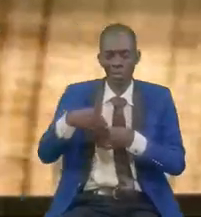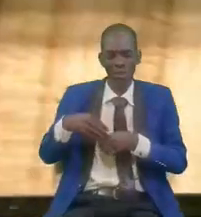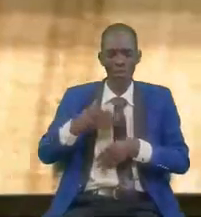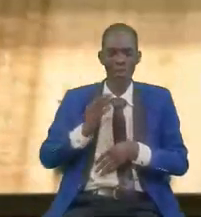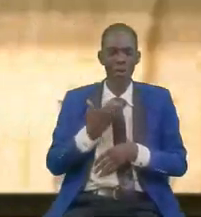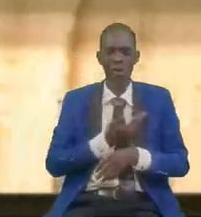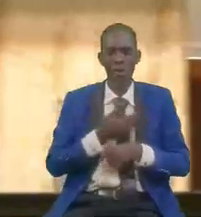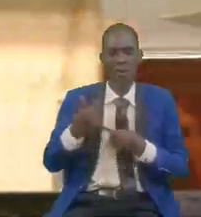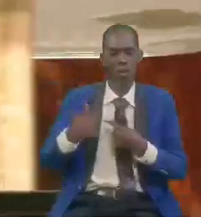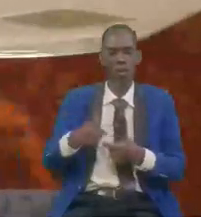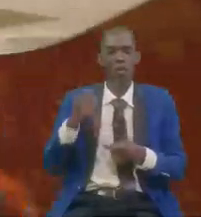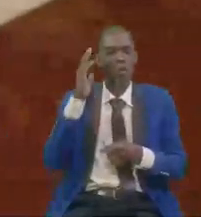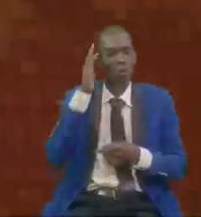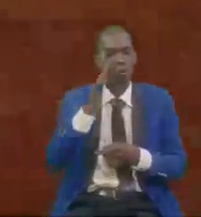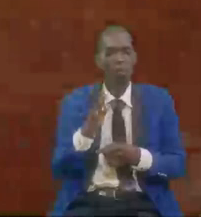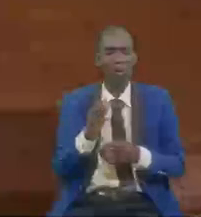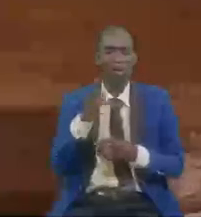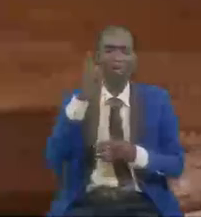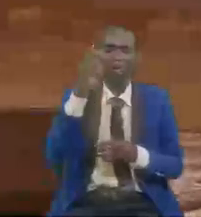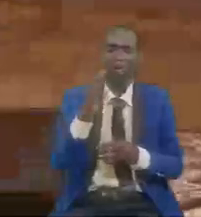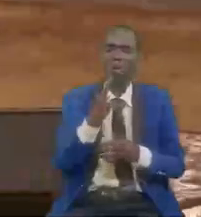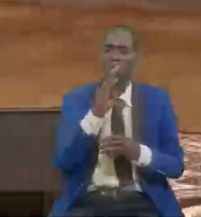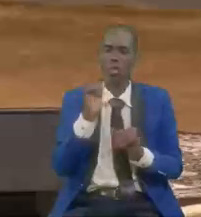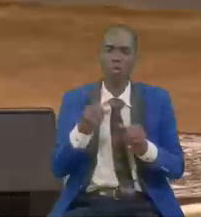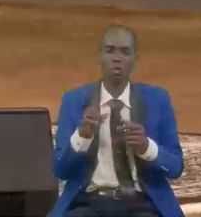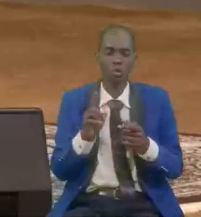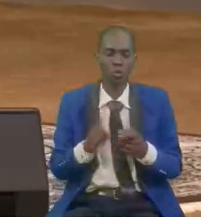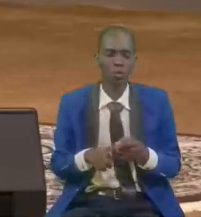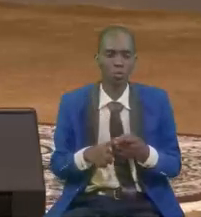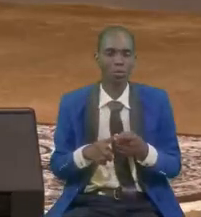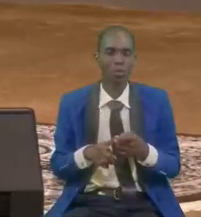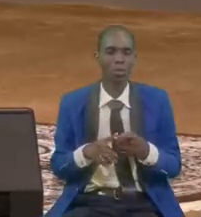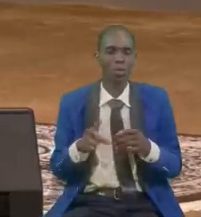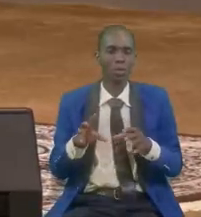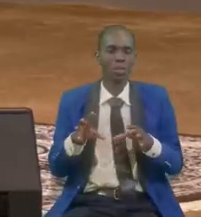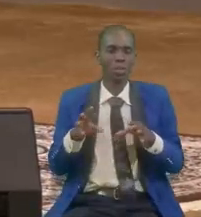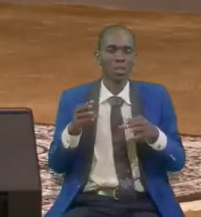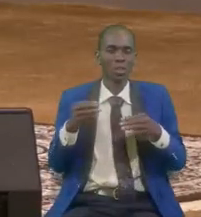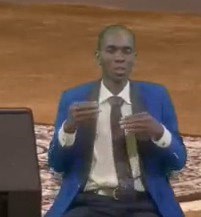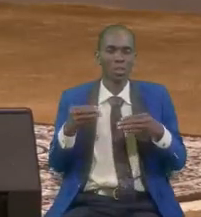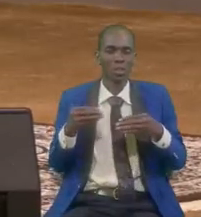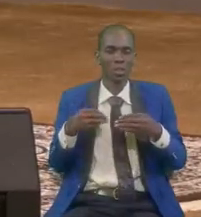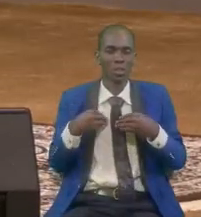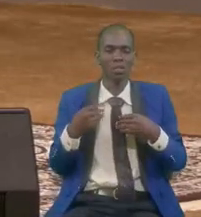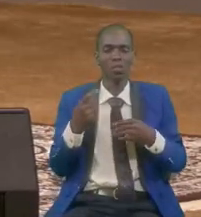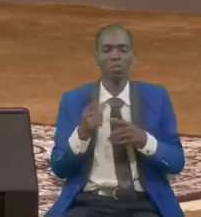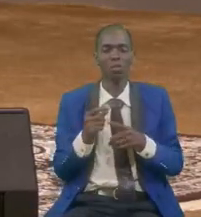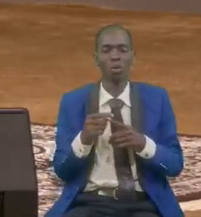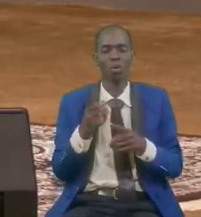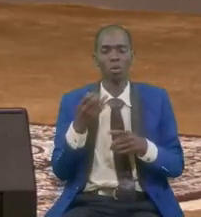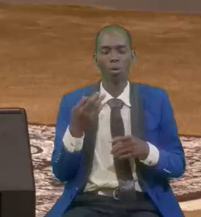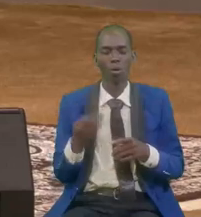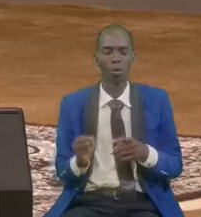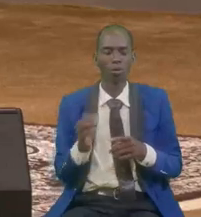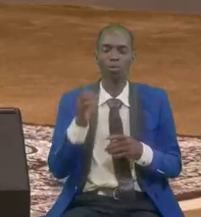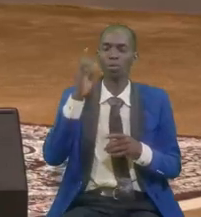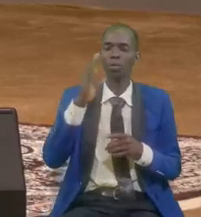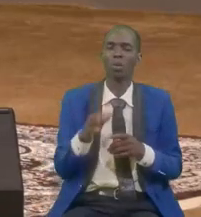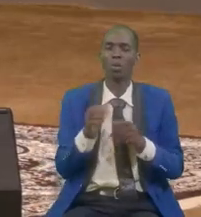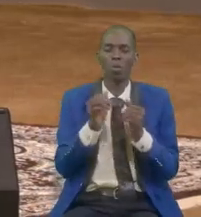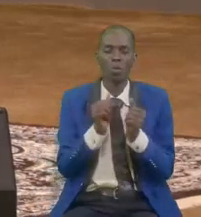pas en mesure de recevoir la parole de Dieu avec douceur. Mais nous mettons tout cela de